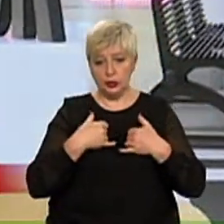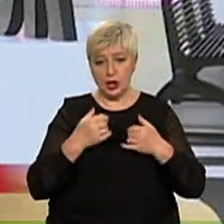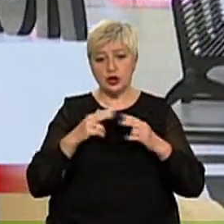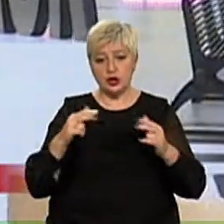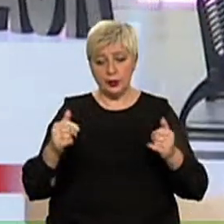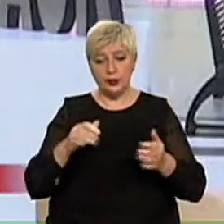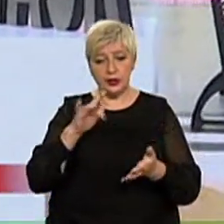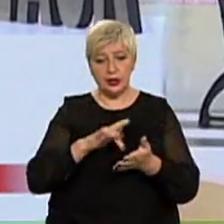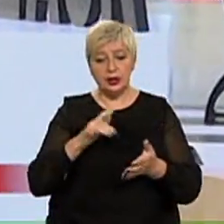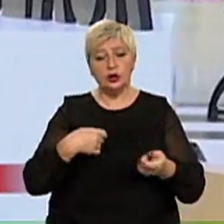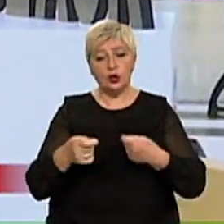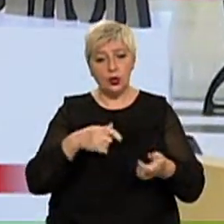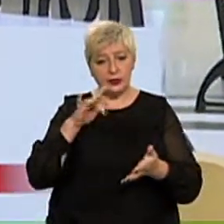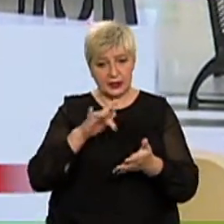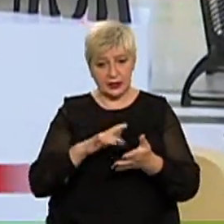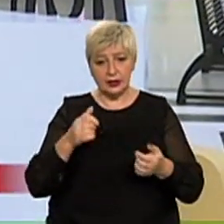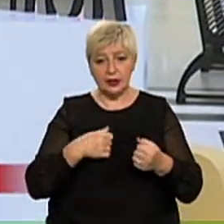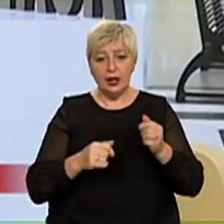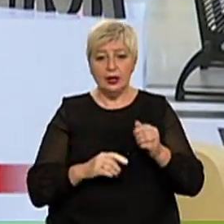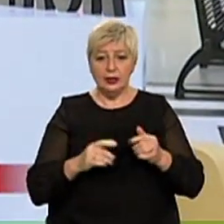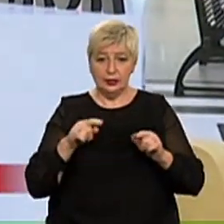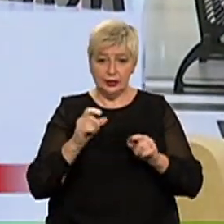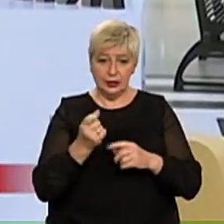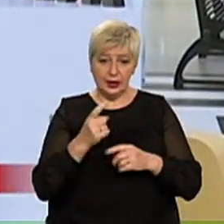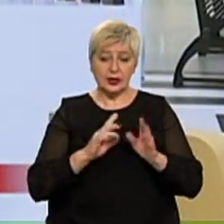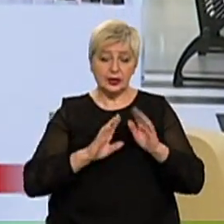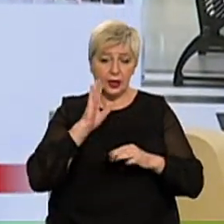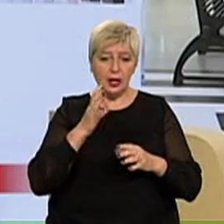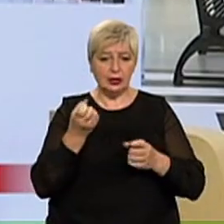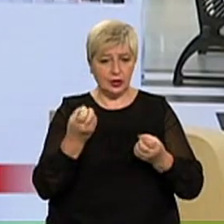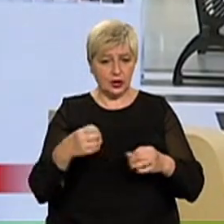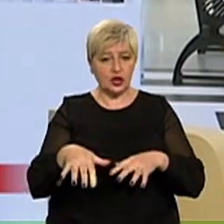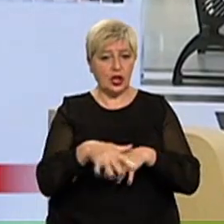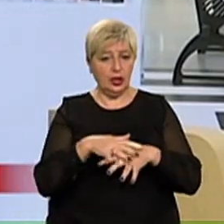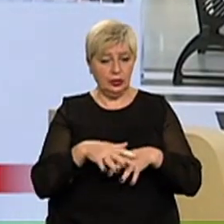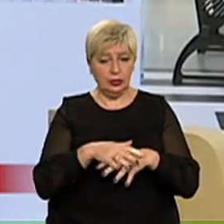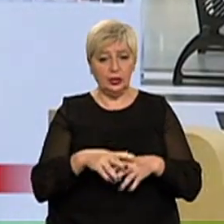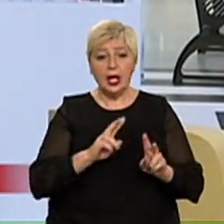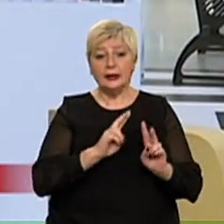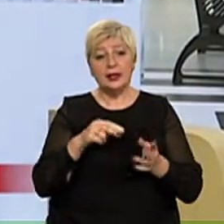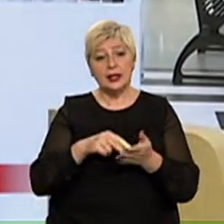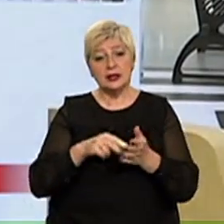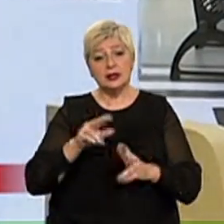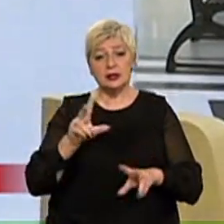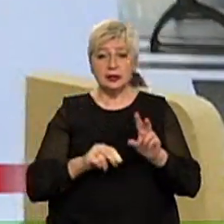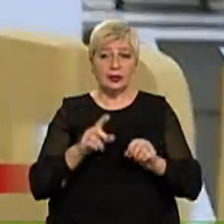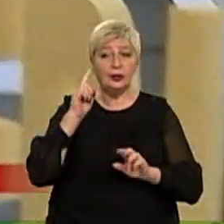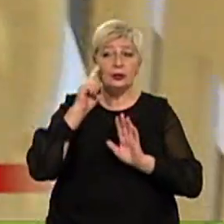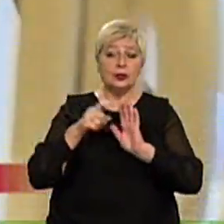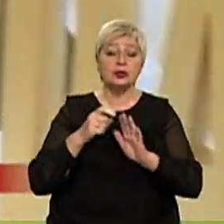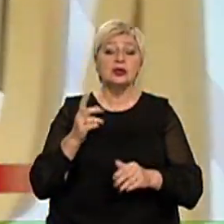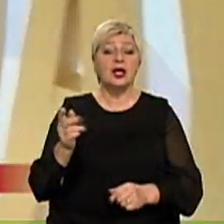центрах. Об 11 ранку тут вже людно. Що містяни планують придбати і на які ціни розраховують? Давайте